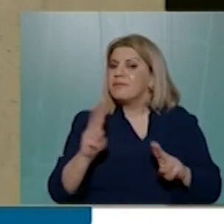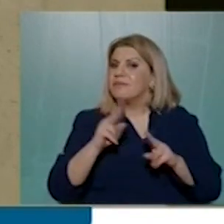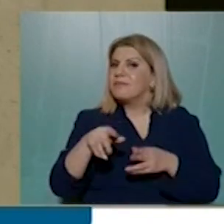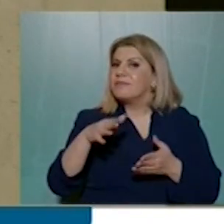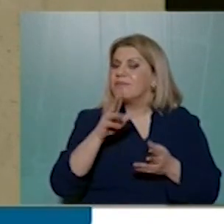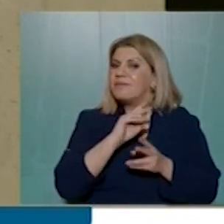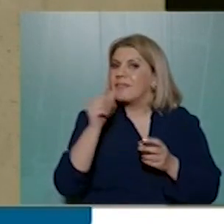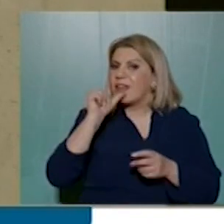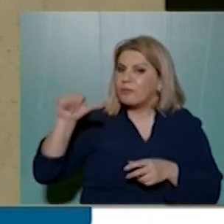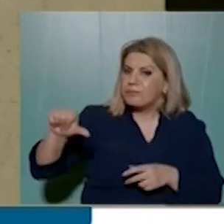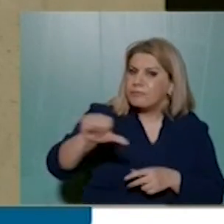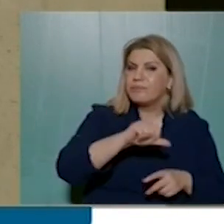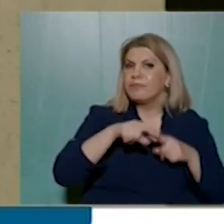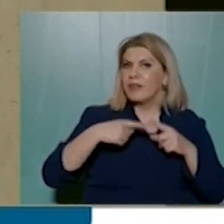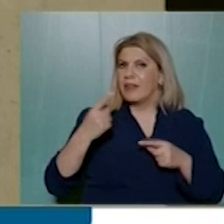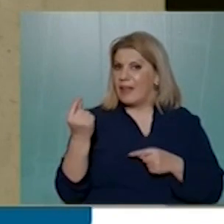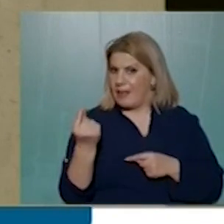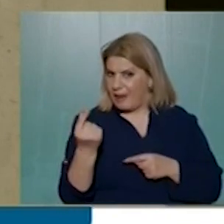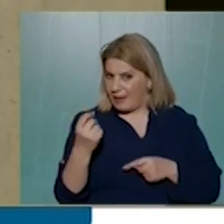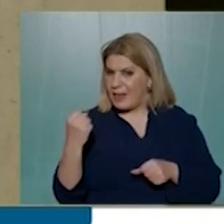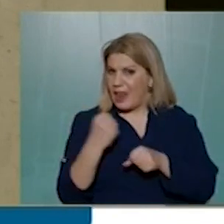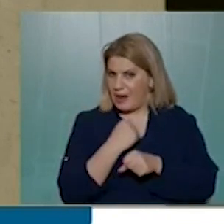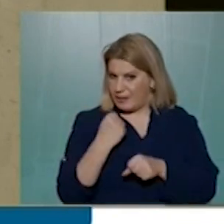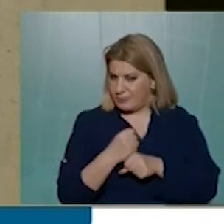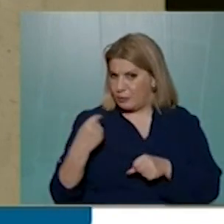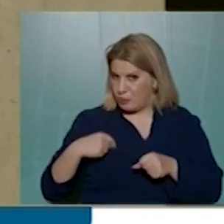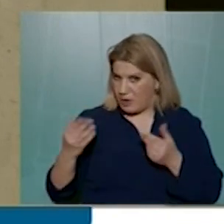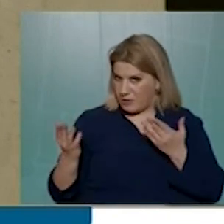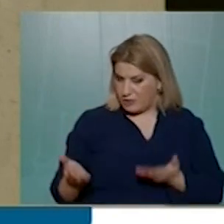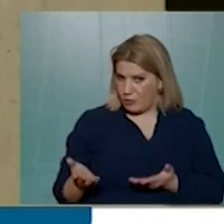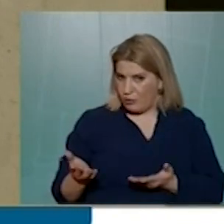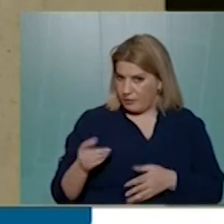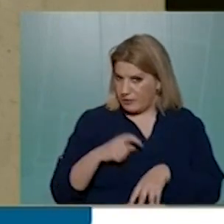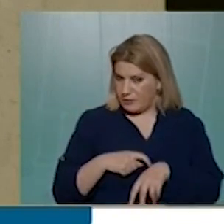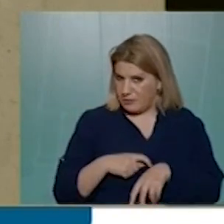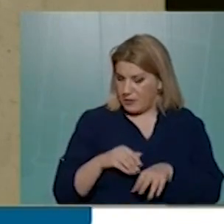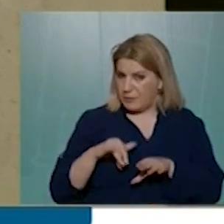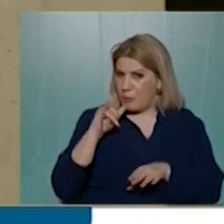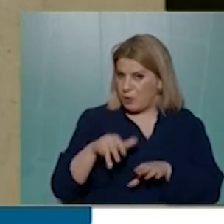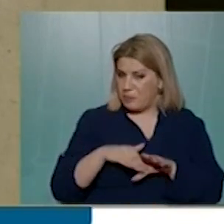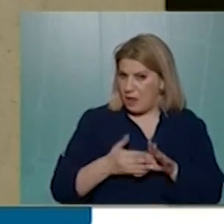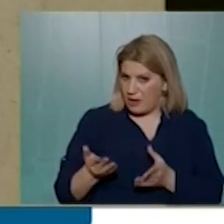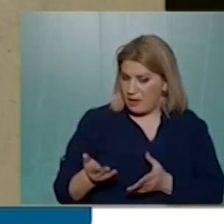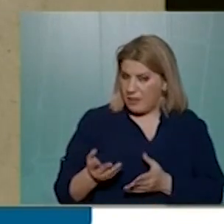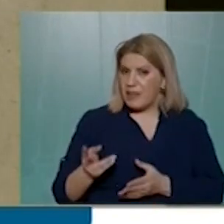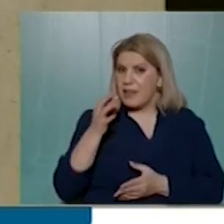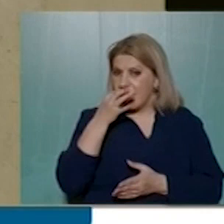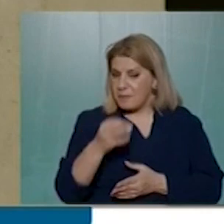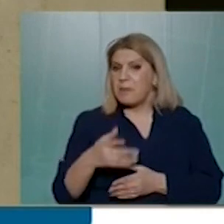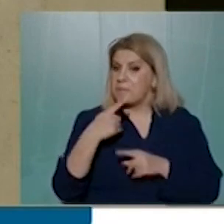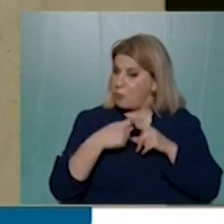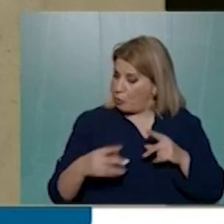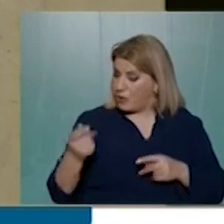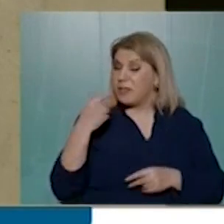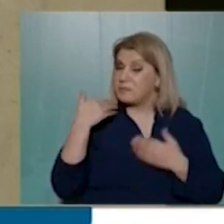διάστημα οι ελάχιστες οι ελάχιστοι εργάτες που είναι στο πράσινο αυτή τη στιγμή διότι έχουμε δει ξανά χορηγίες για